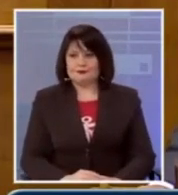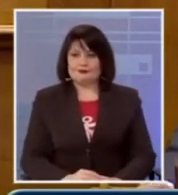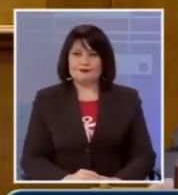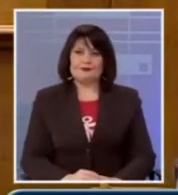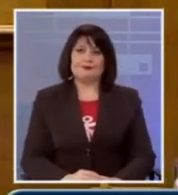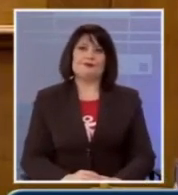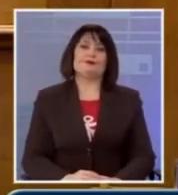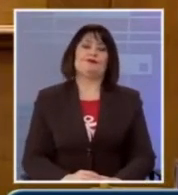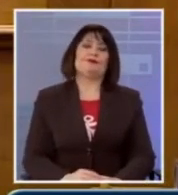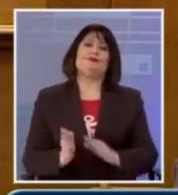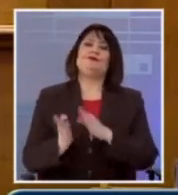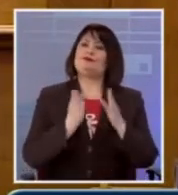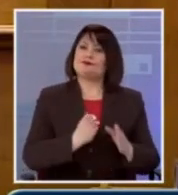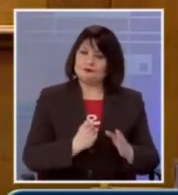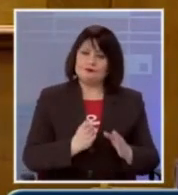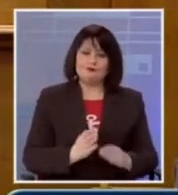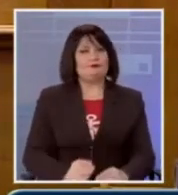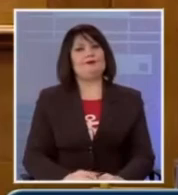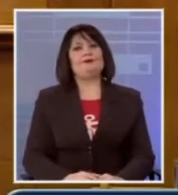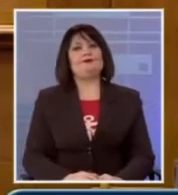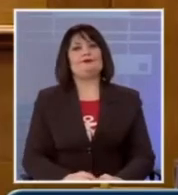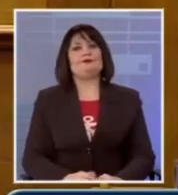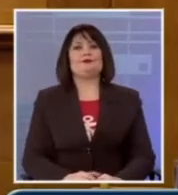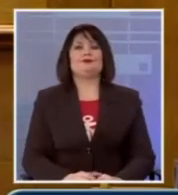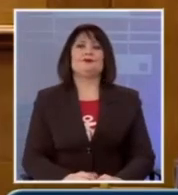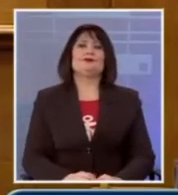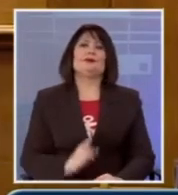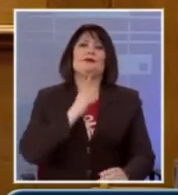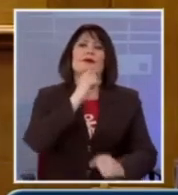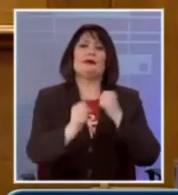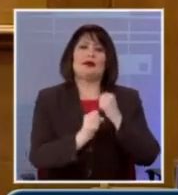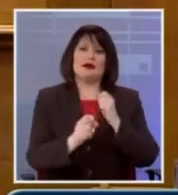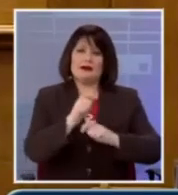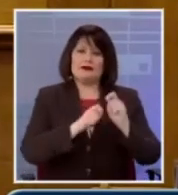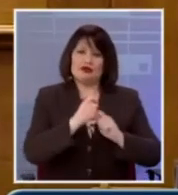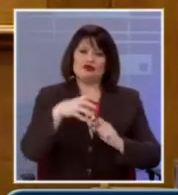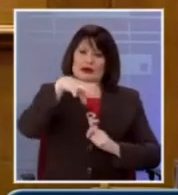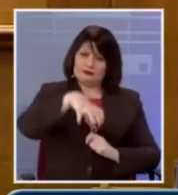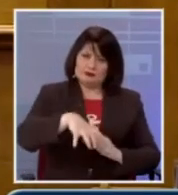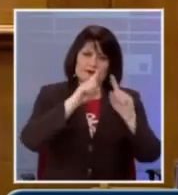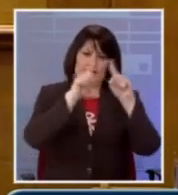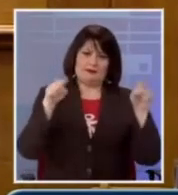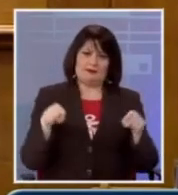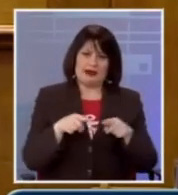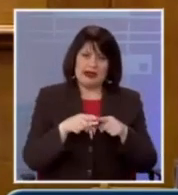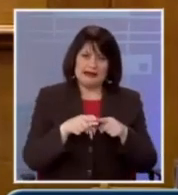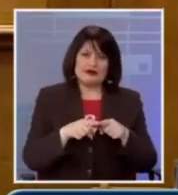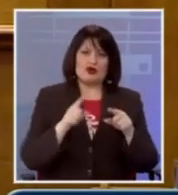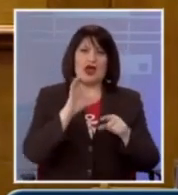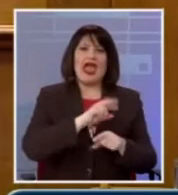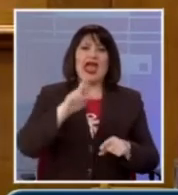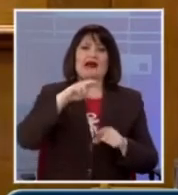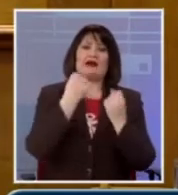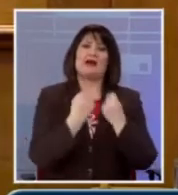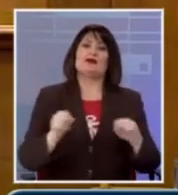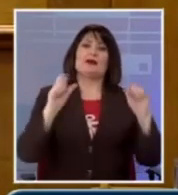Παράλληλα, εντός ενός ετήσιου πλαισίου ανασυγκρότησης του νέου φορέα, οδηγούμαστε σε μία ΕΡΤ δημοκρατική και